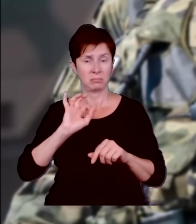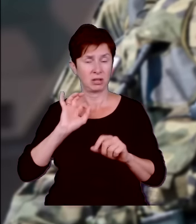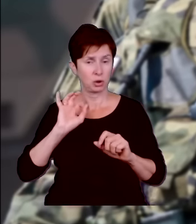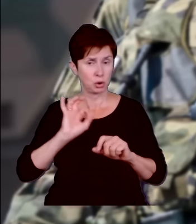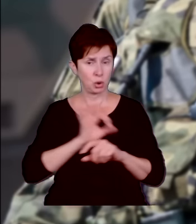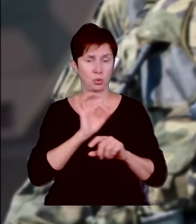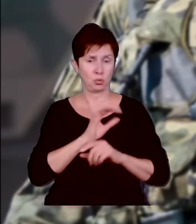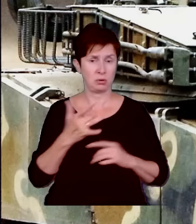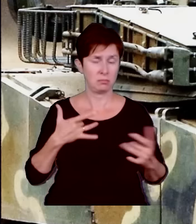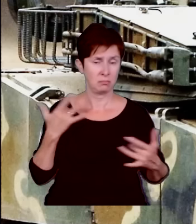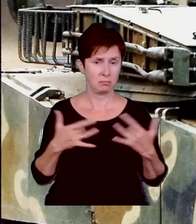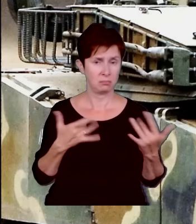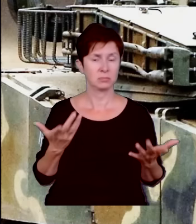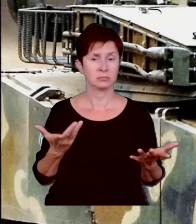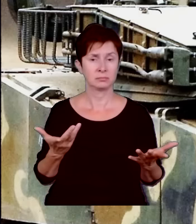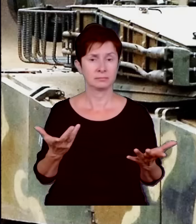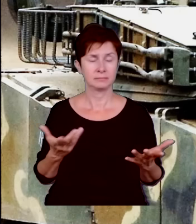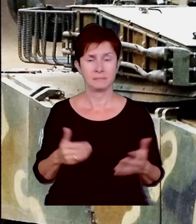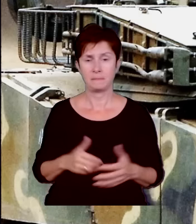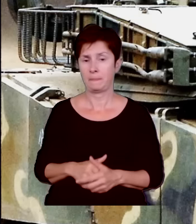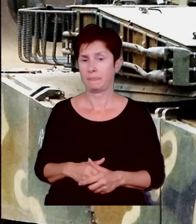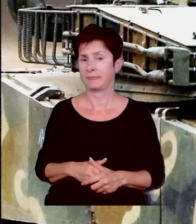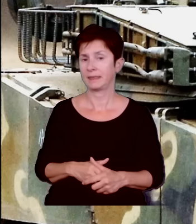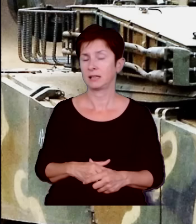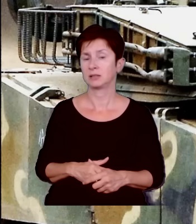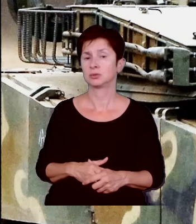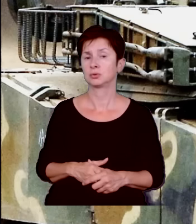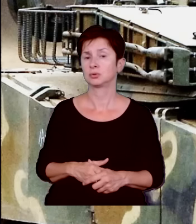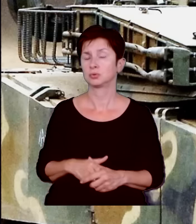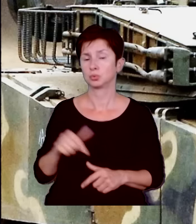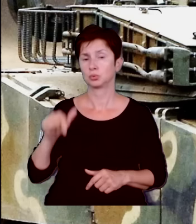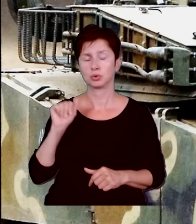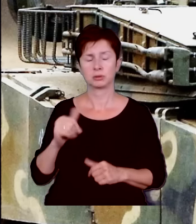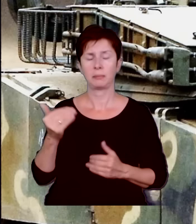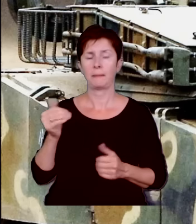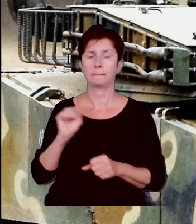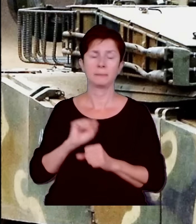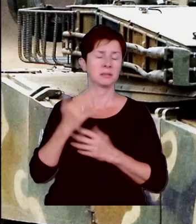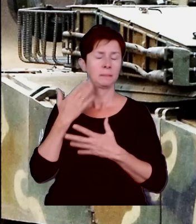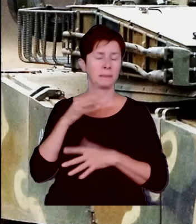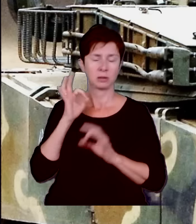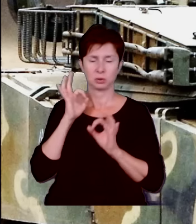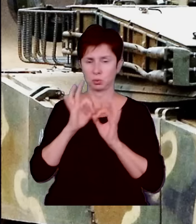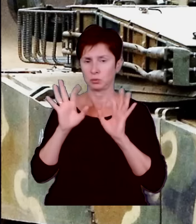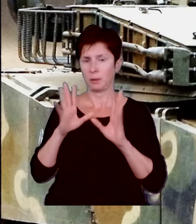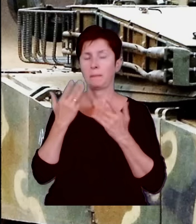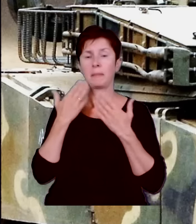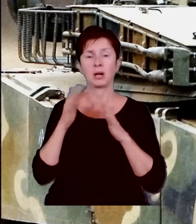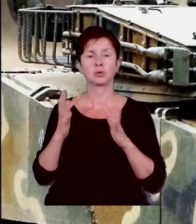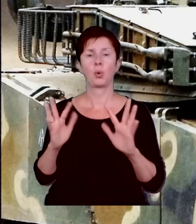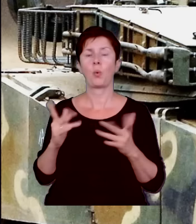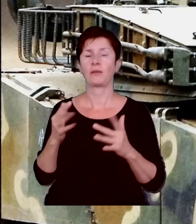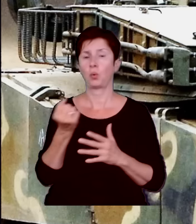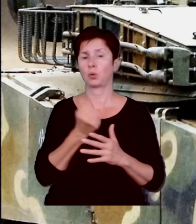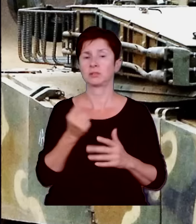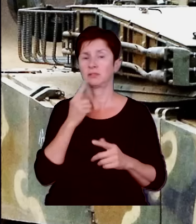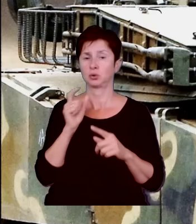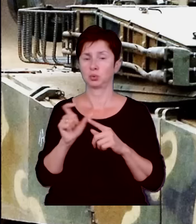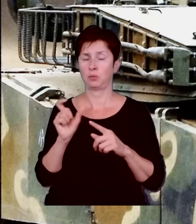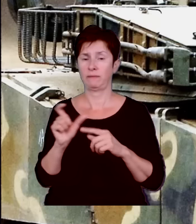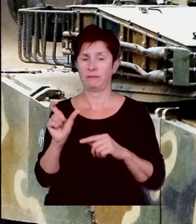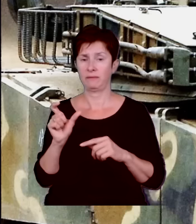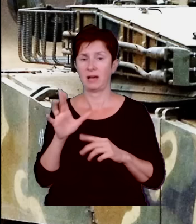tortury tu trzeba zachować niezwykłą precyzję dlatego że bardzo łatwo jest używać słów które później są których